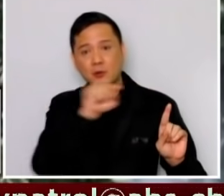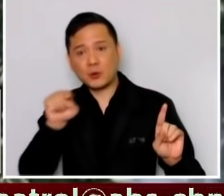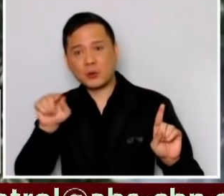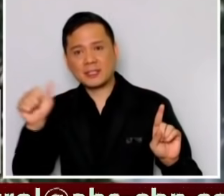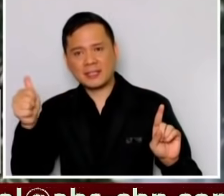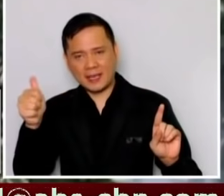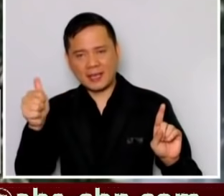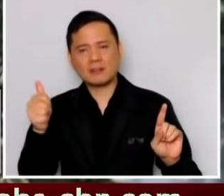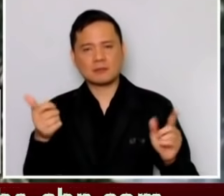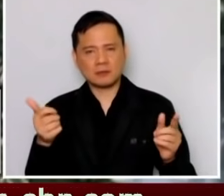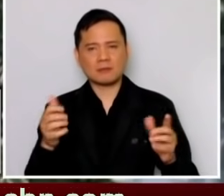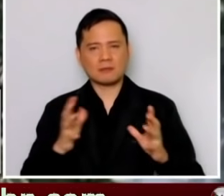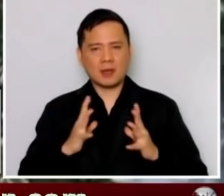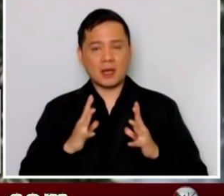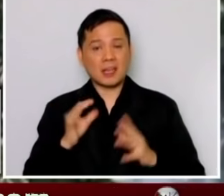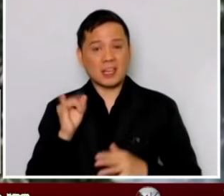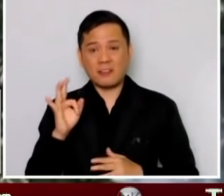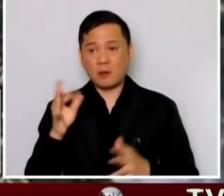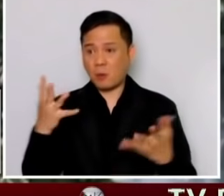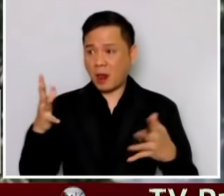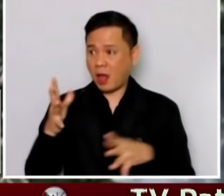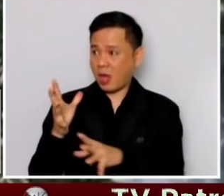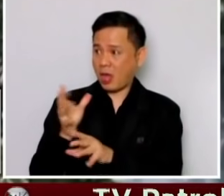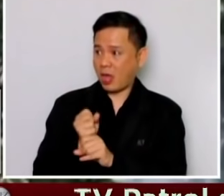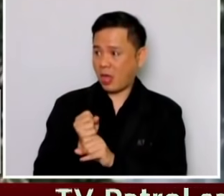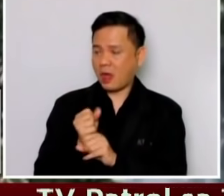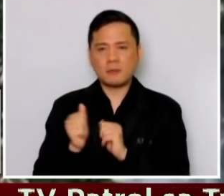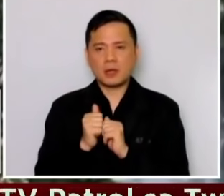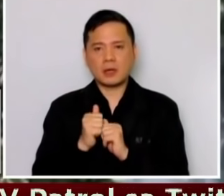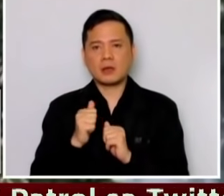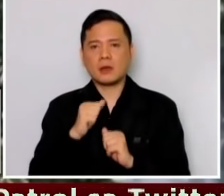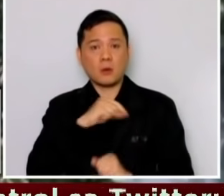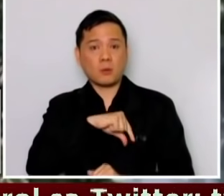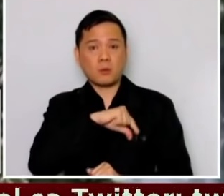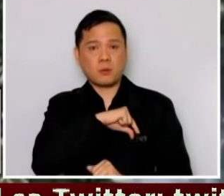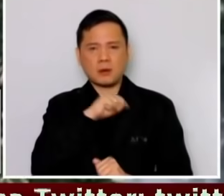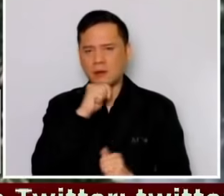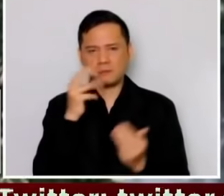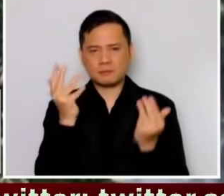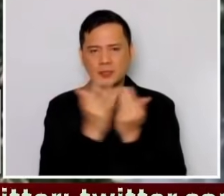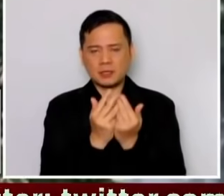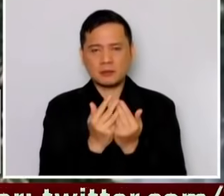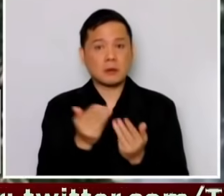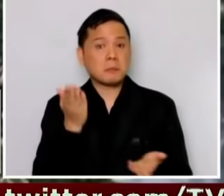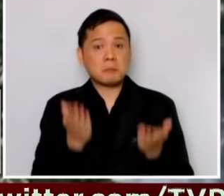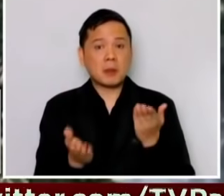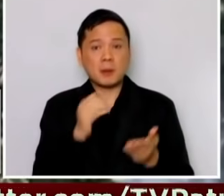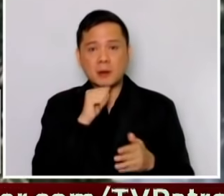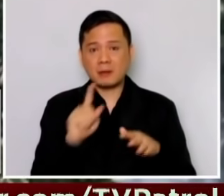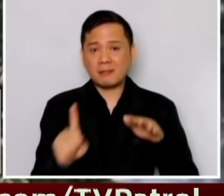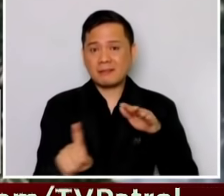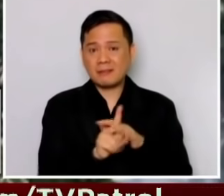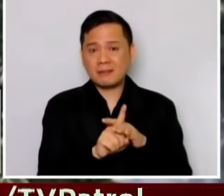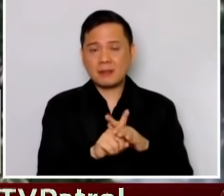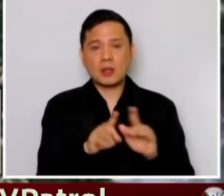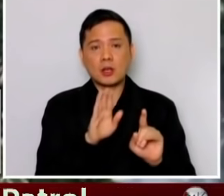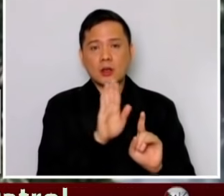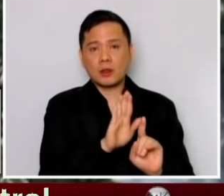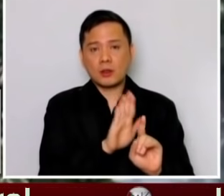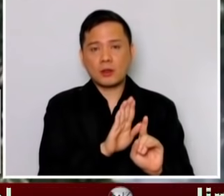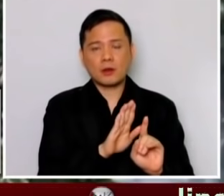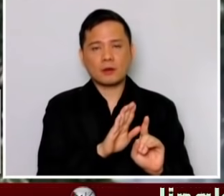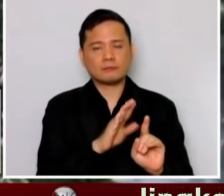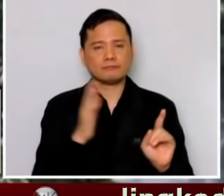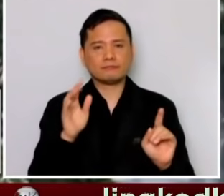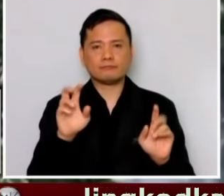ibig sabihin, hindi qualified. Bakit hindi qualified? Una-una, baka po hindi nag-appear during their birth month. Okay? So mag-appear po